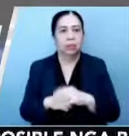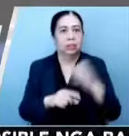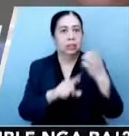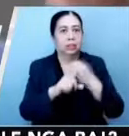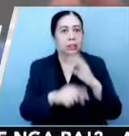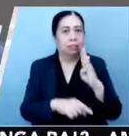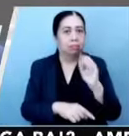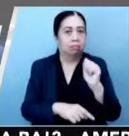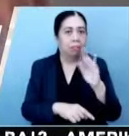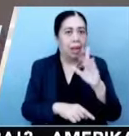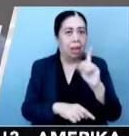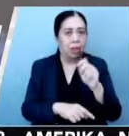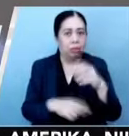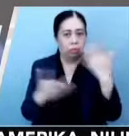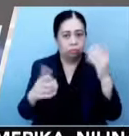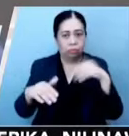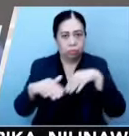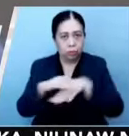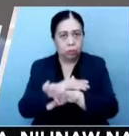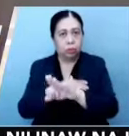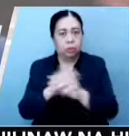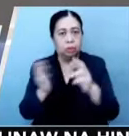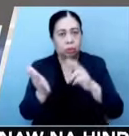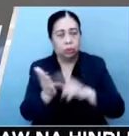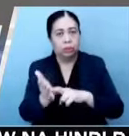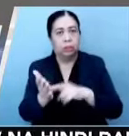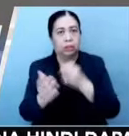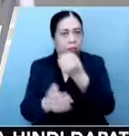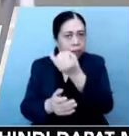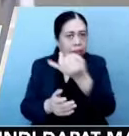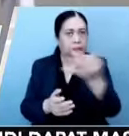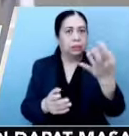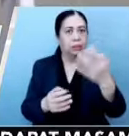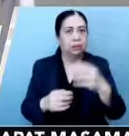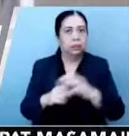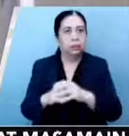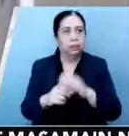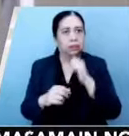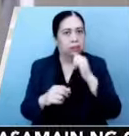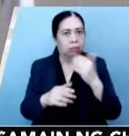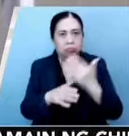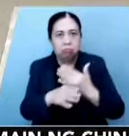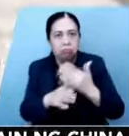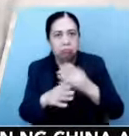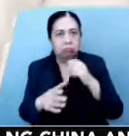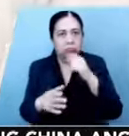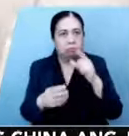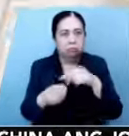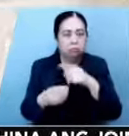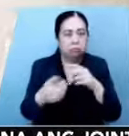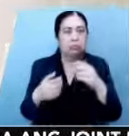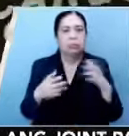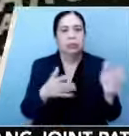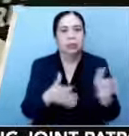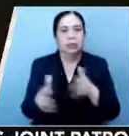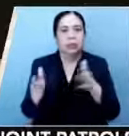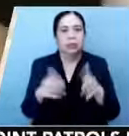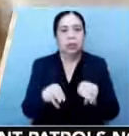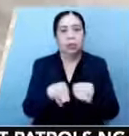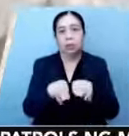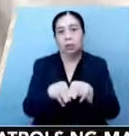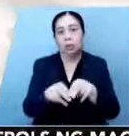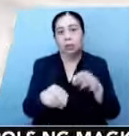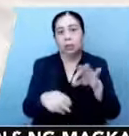cast, recorded, and counted correctly and nobody tampered with it. Hindi tulad sa pinaplanong yan. Sa normal na eleksyon, hindi